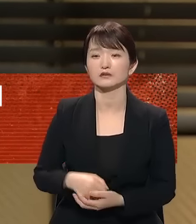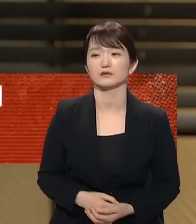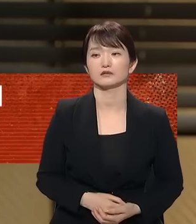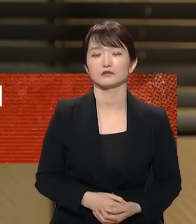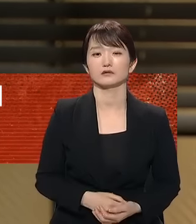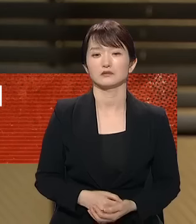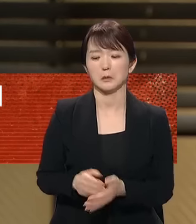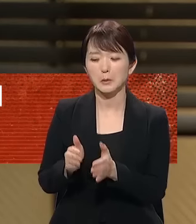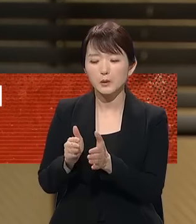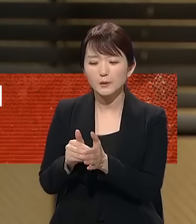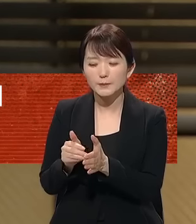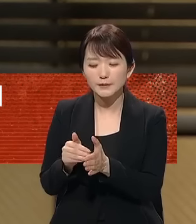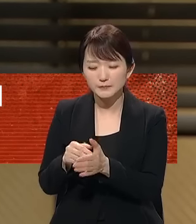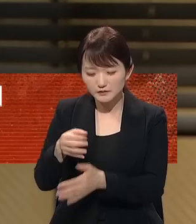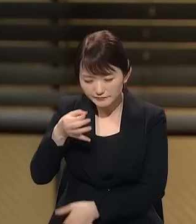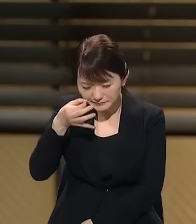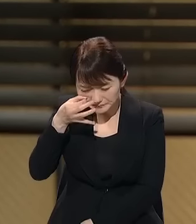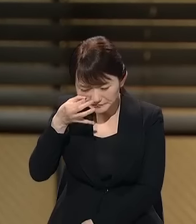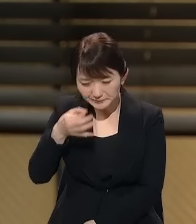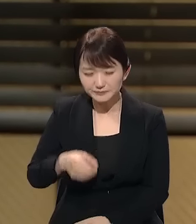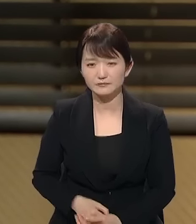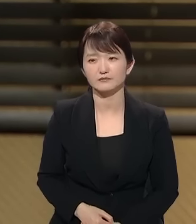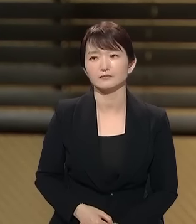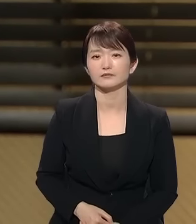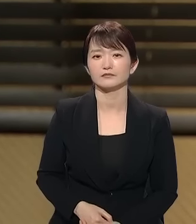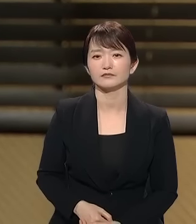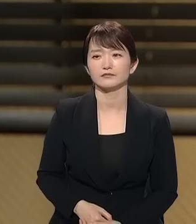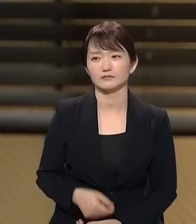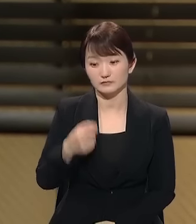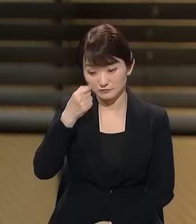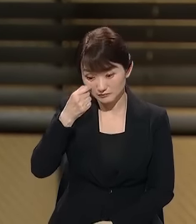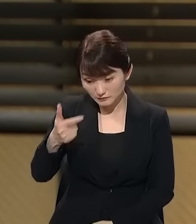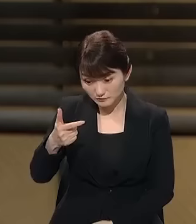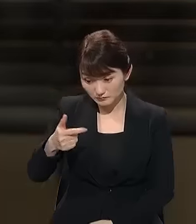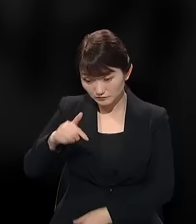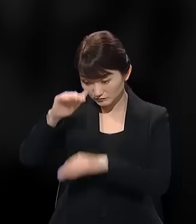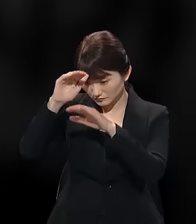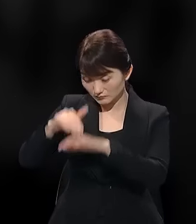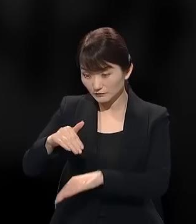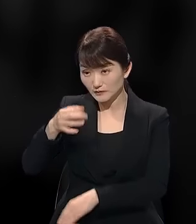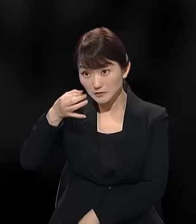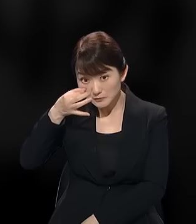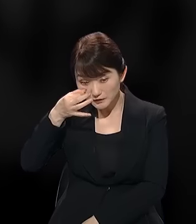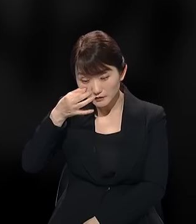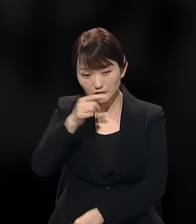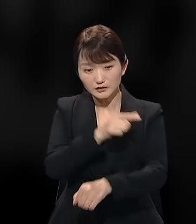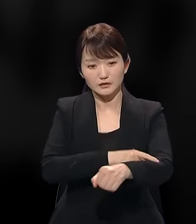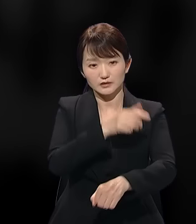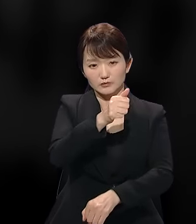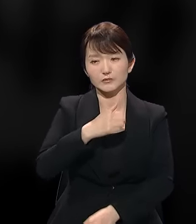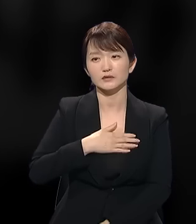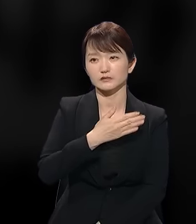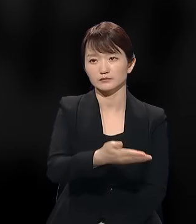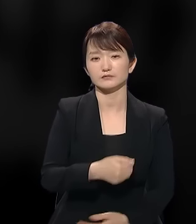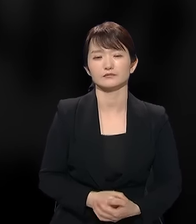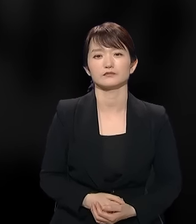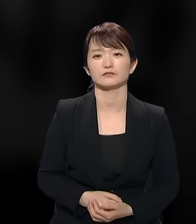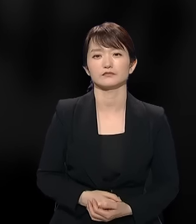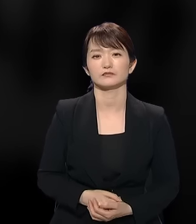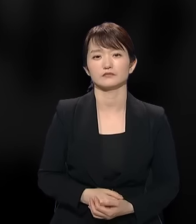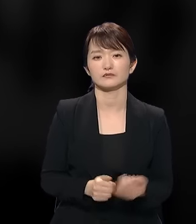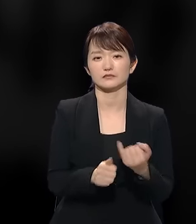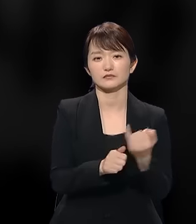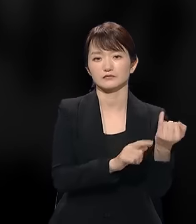본 건데 이런 겁니다. 그 6개월치 다 봤다는 걸 간부들을 통해서 직원들에게 알리고 이사였던 이 강영욱 씨 아내가 이런 얘기를